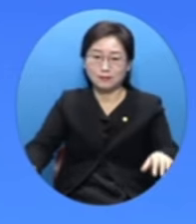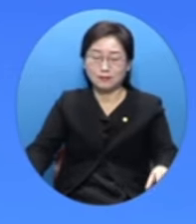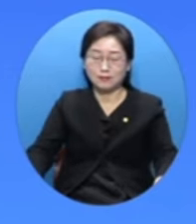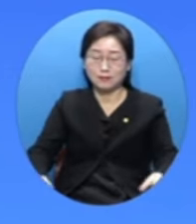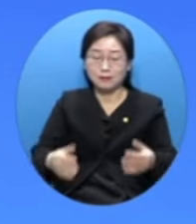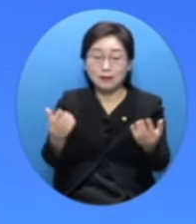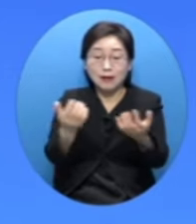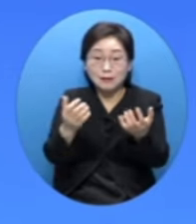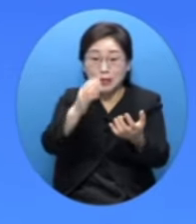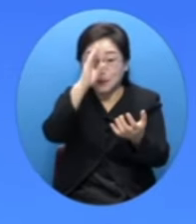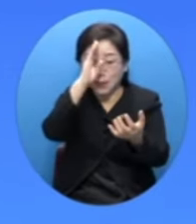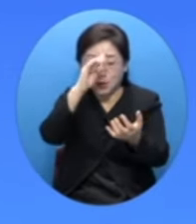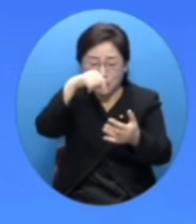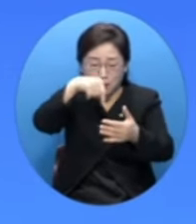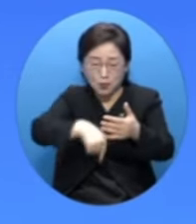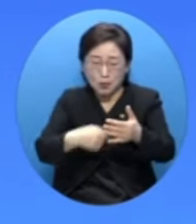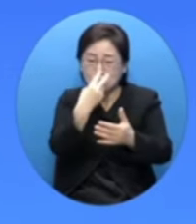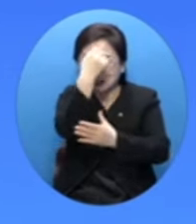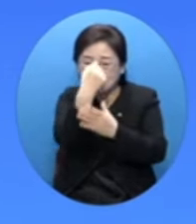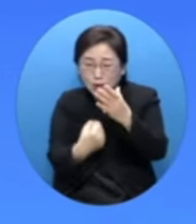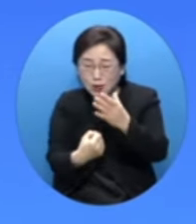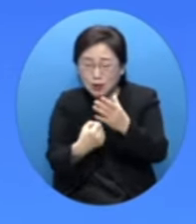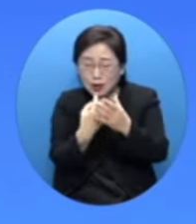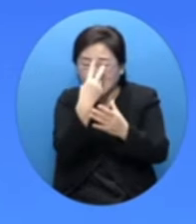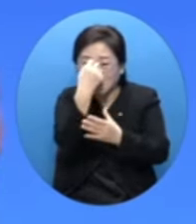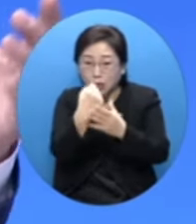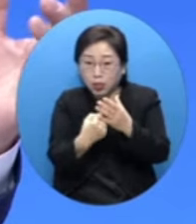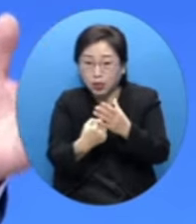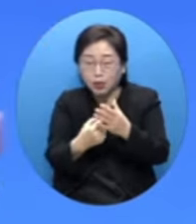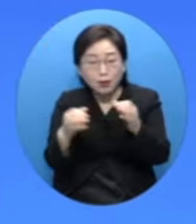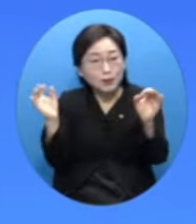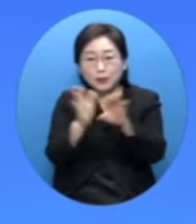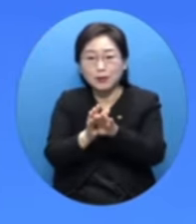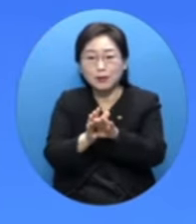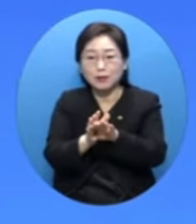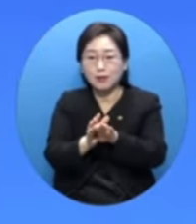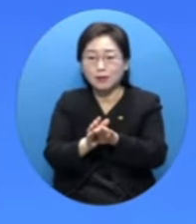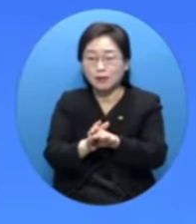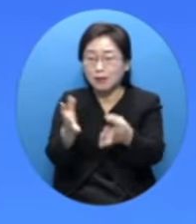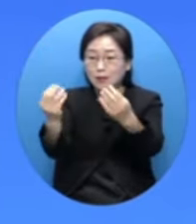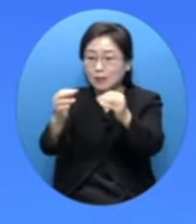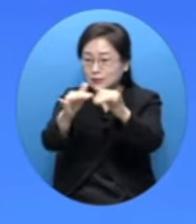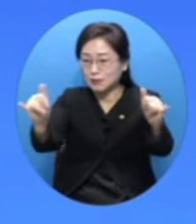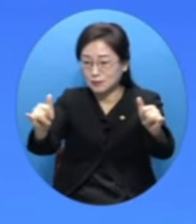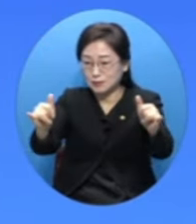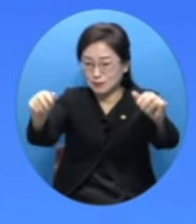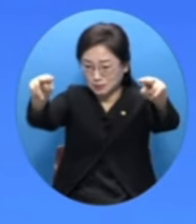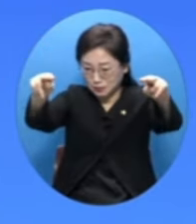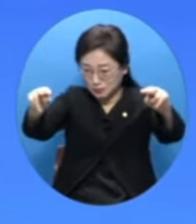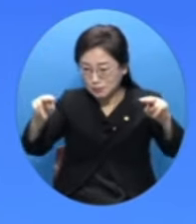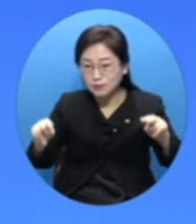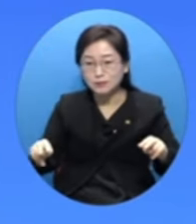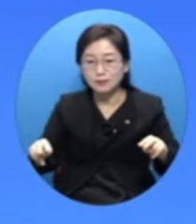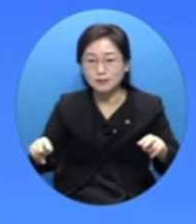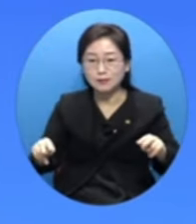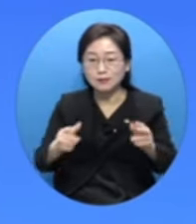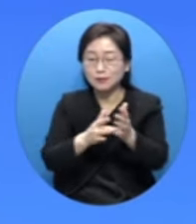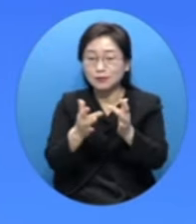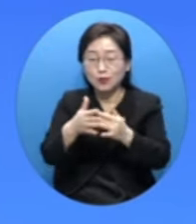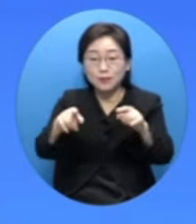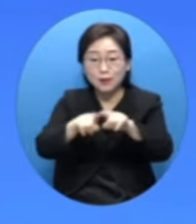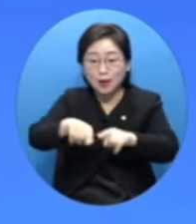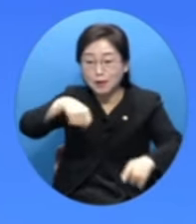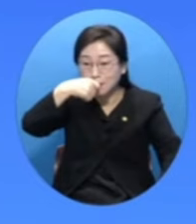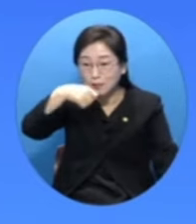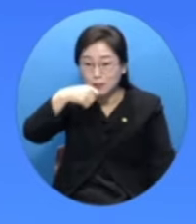한센병 환자의 몸 썩는 냄새도 덮어버리고 거기 많은 사람들이 와서 예수님과 함께 식사를